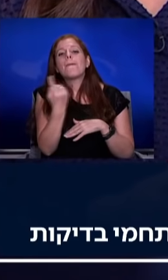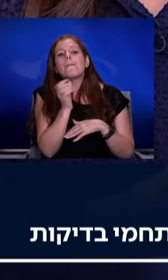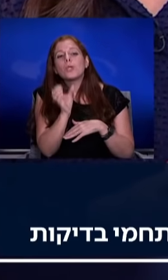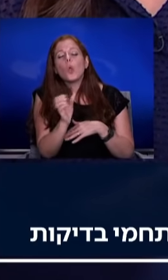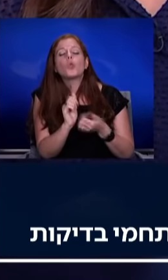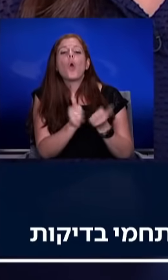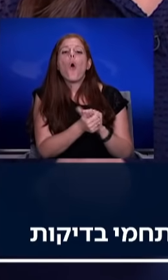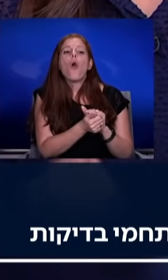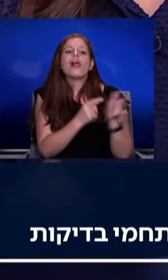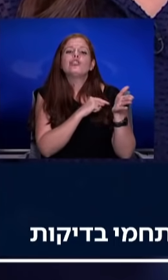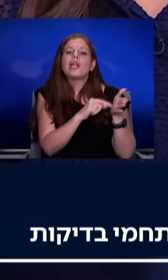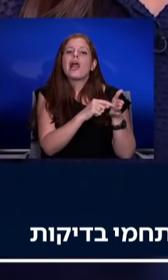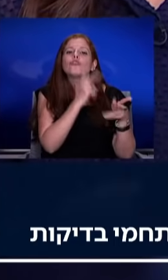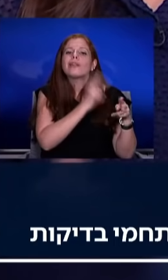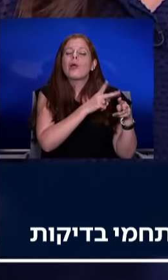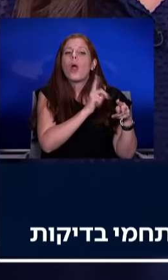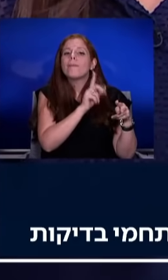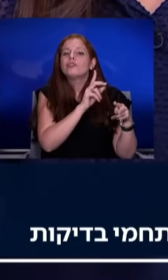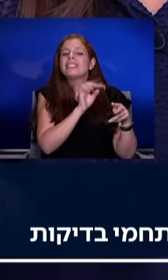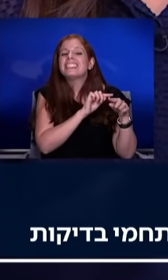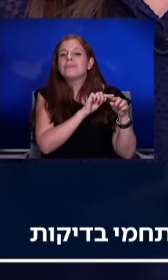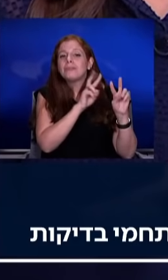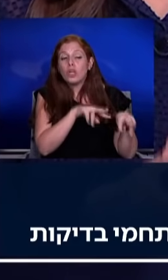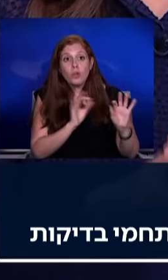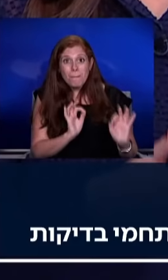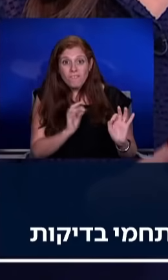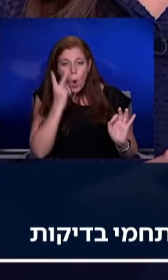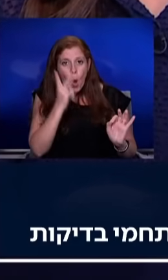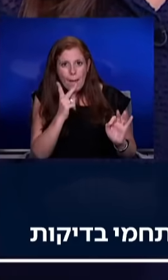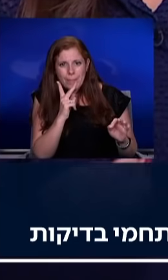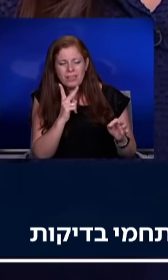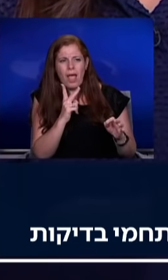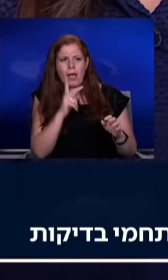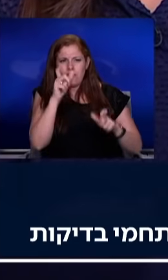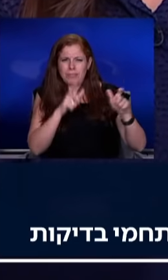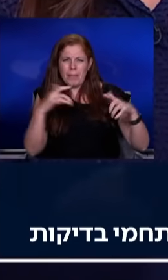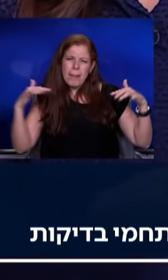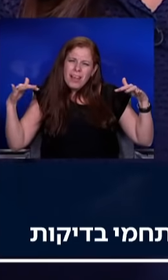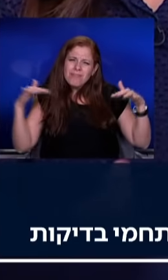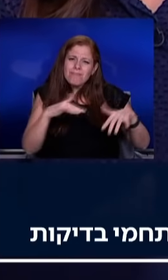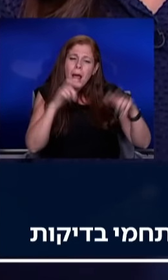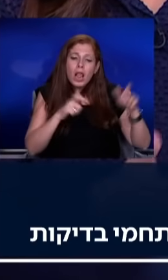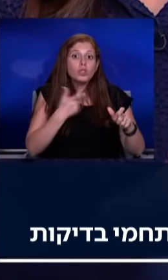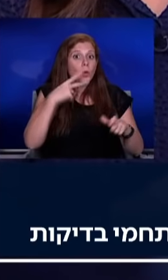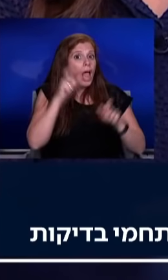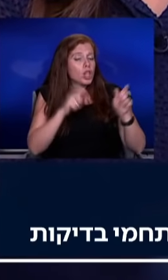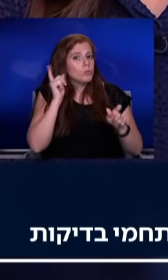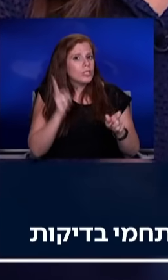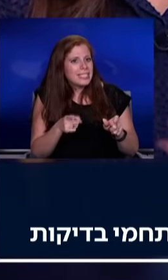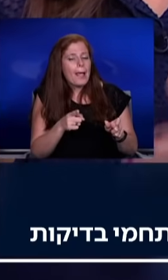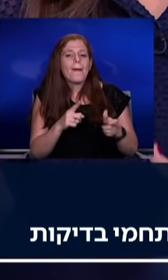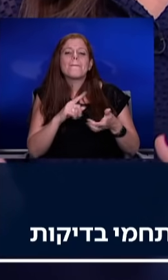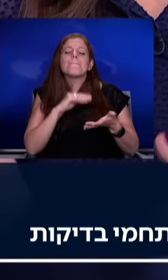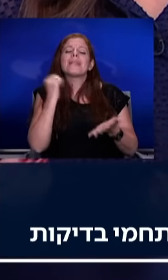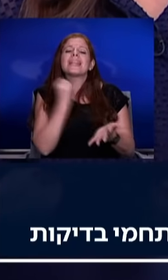של תחלואה אצל מי שחשו תסמינים. בפועל אנחנו רואות את המתחמים האלה הומי אדם, כי יותר ויותר אנשים שצריכים תו ירוק